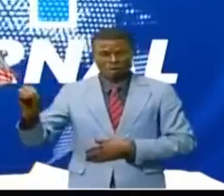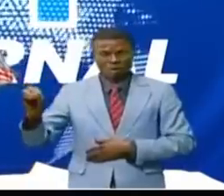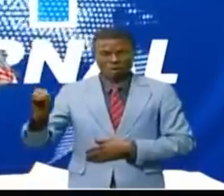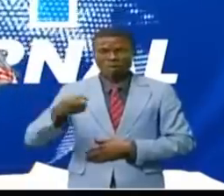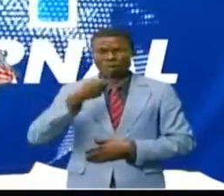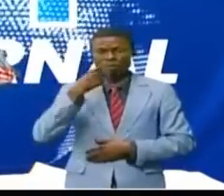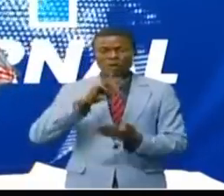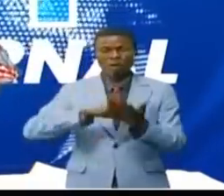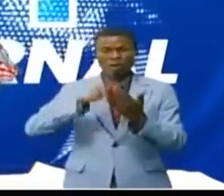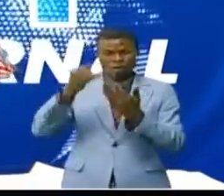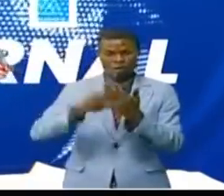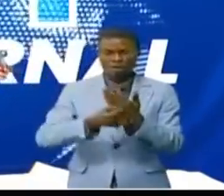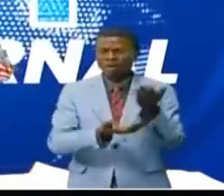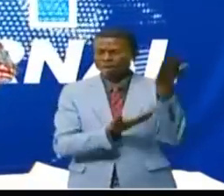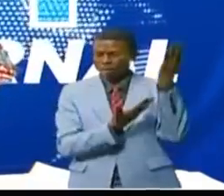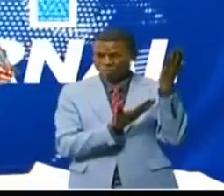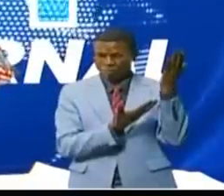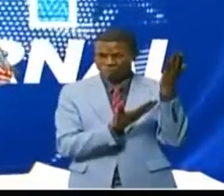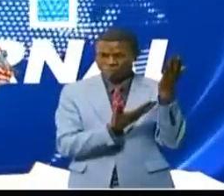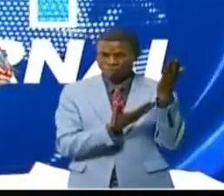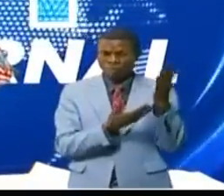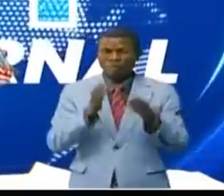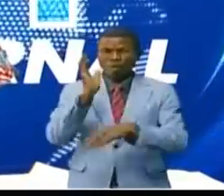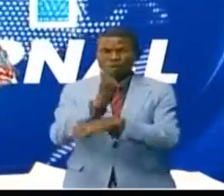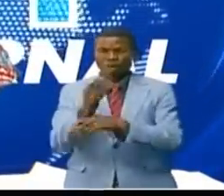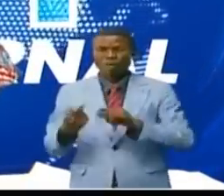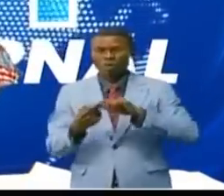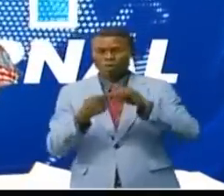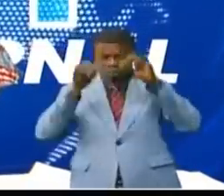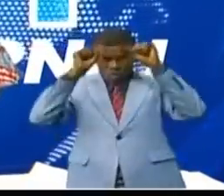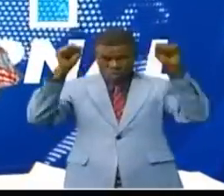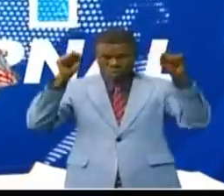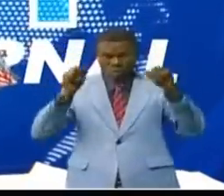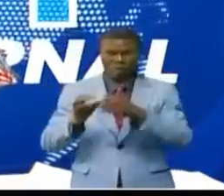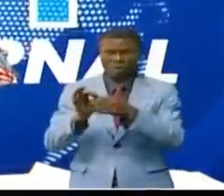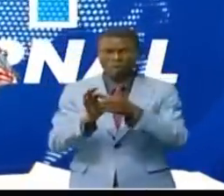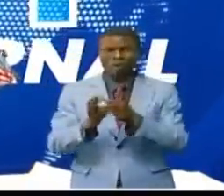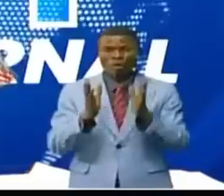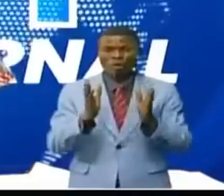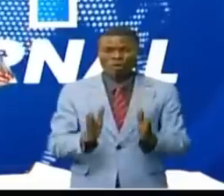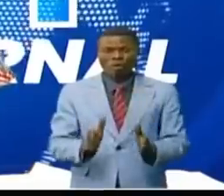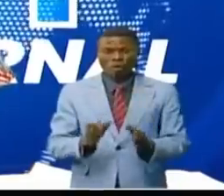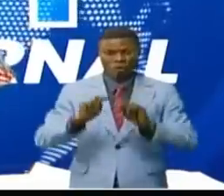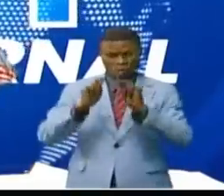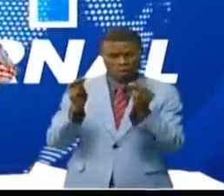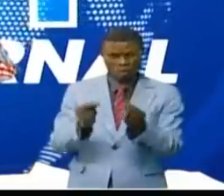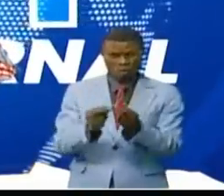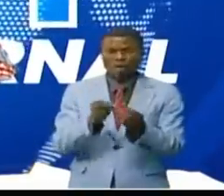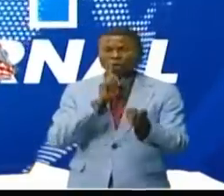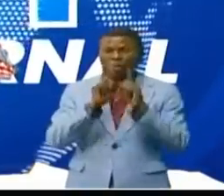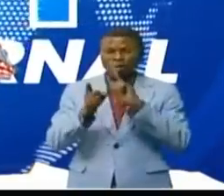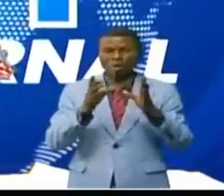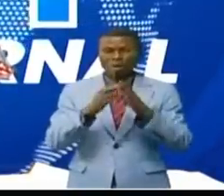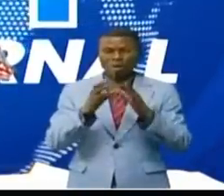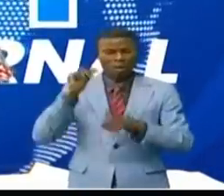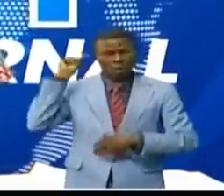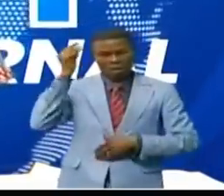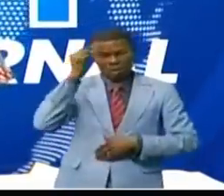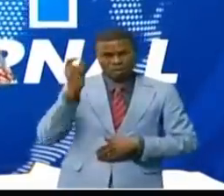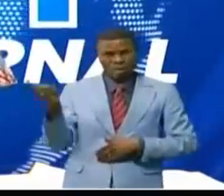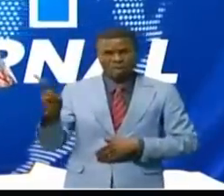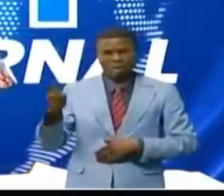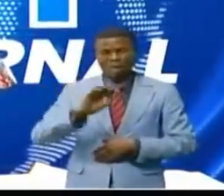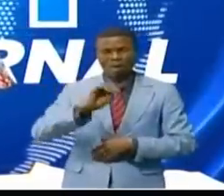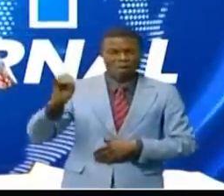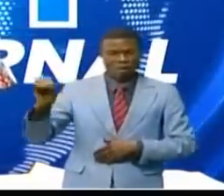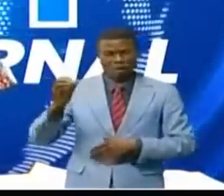les projets prioritaires. Le conseil spécial du président de la République et coordonnateur de la cellule a échangé avec le gouverneur du Kasaï